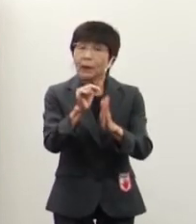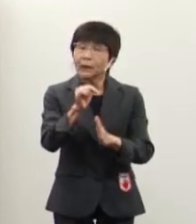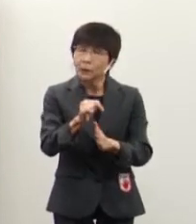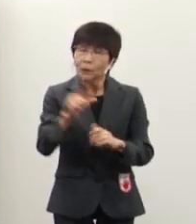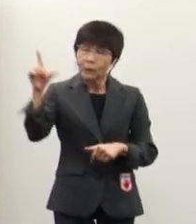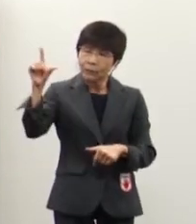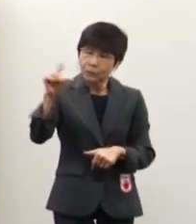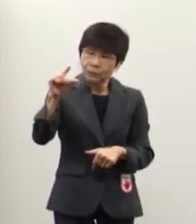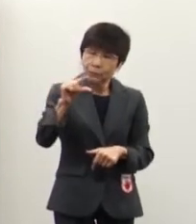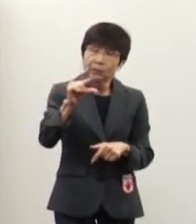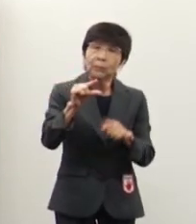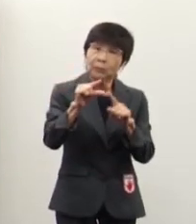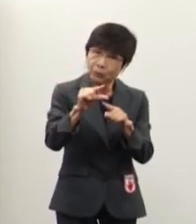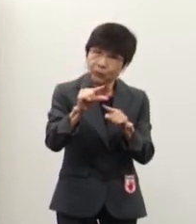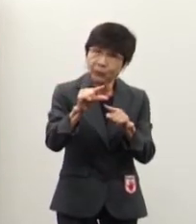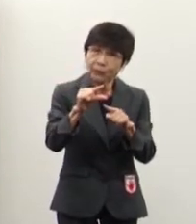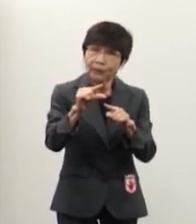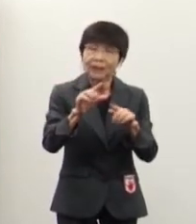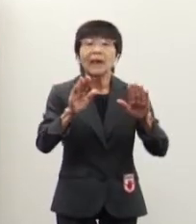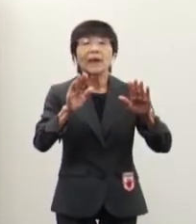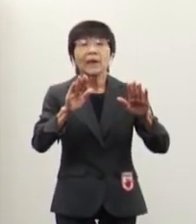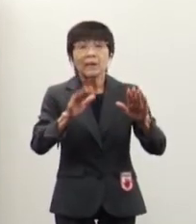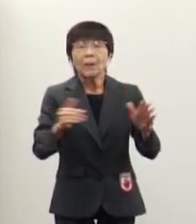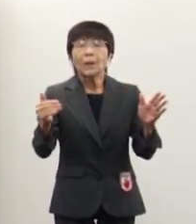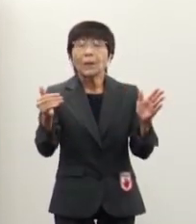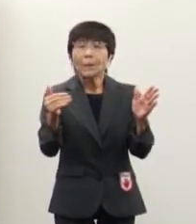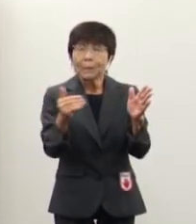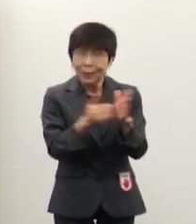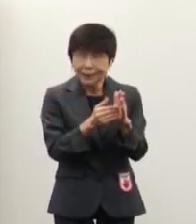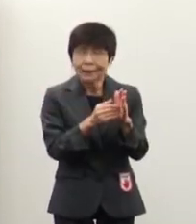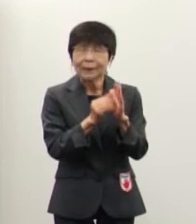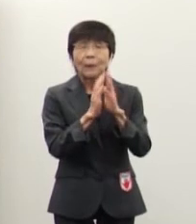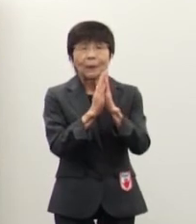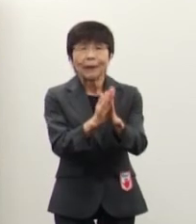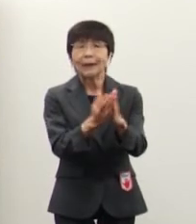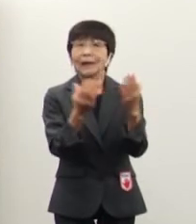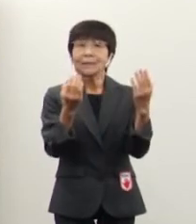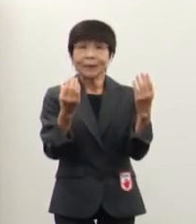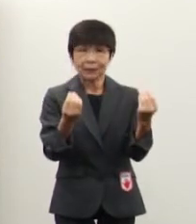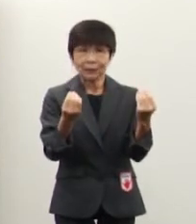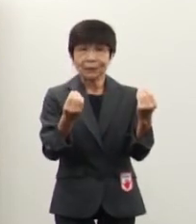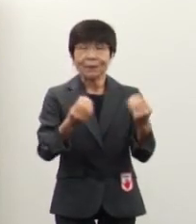ものと考え、予定通り本日をもって終了いたします。